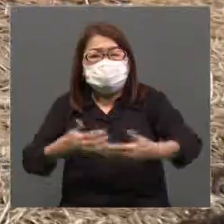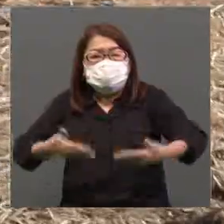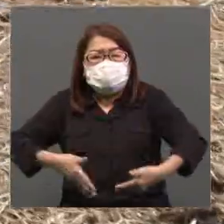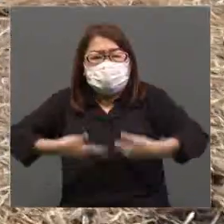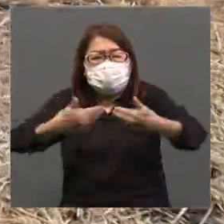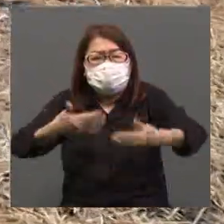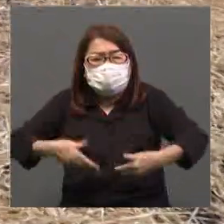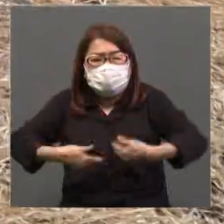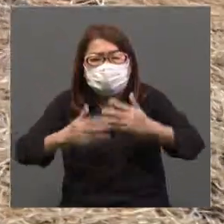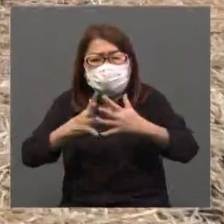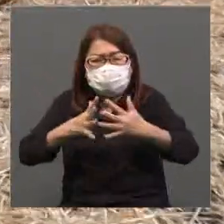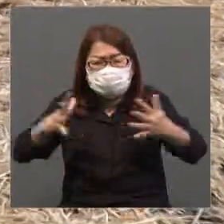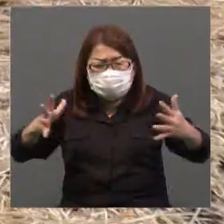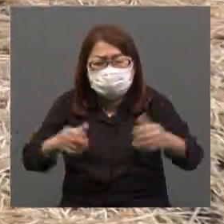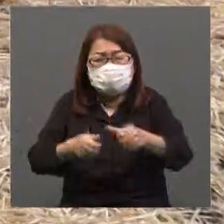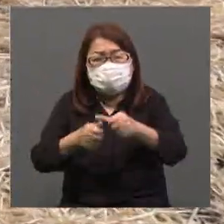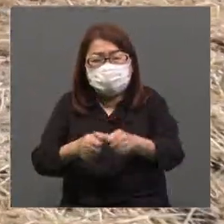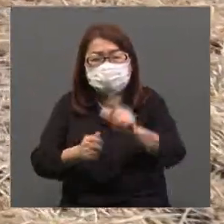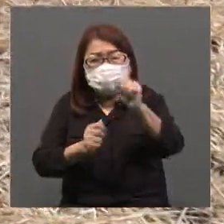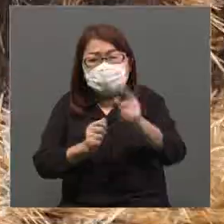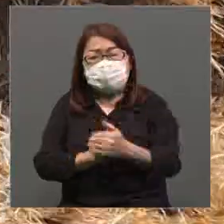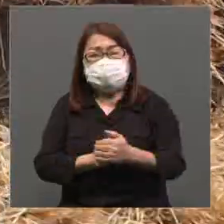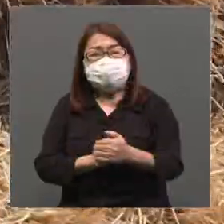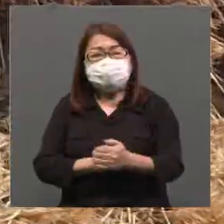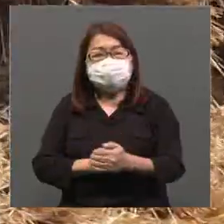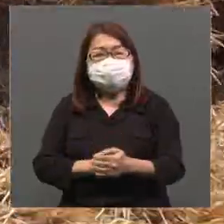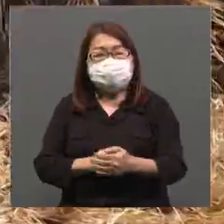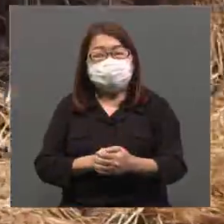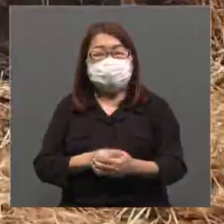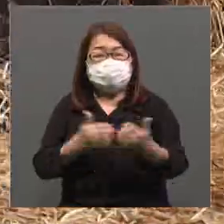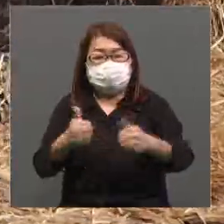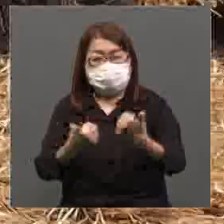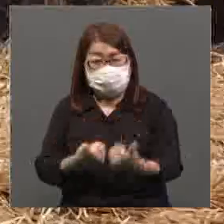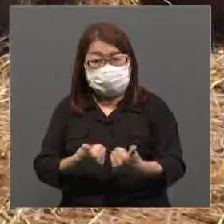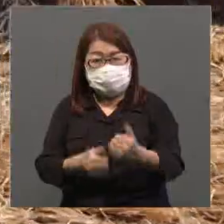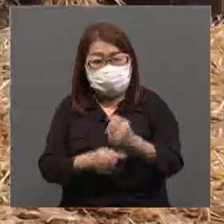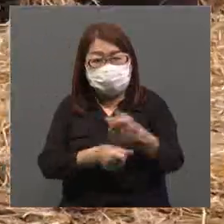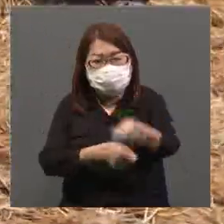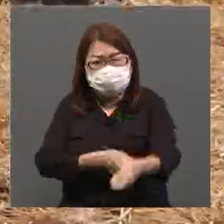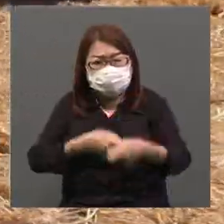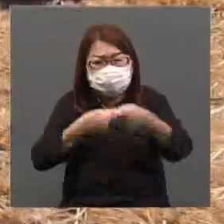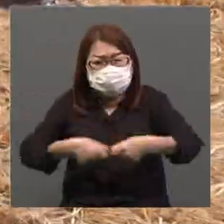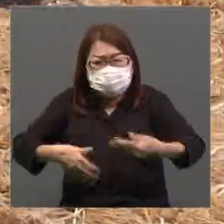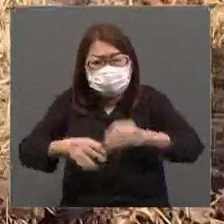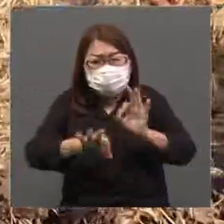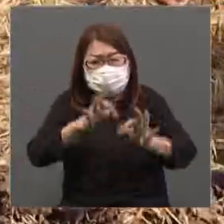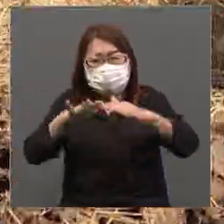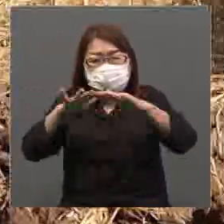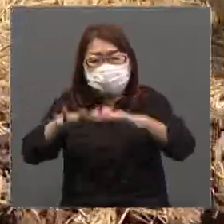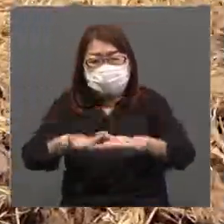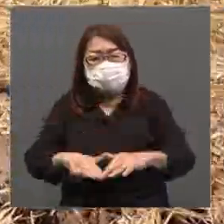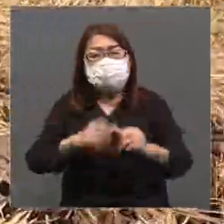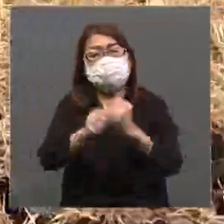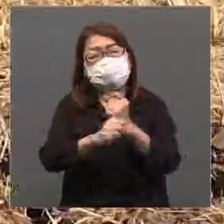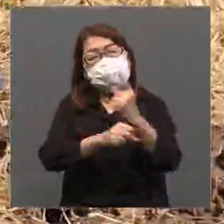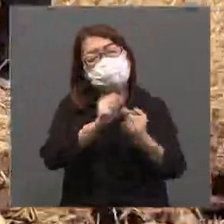พื้นที่ภาคการเกษตรในช่วงที่มีการเผาพื้นที่ทางการเกษตรเนี่ยถือว่าลดลงอย่างต่อเนื่องและลดลงทุกปีด้วยครับ